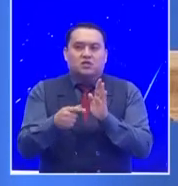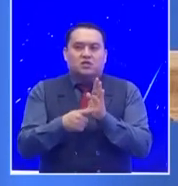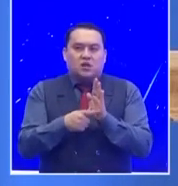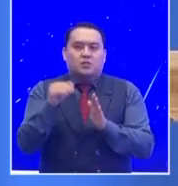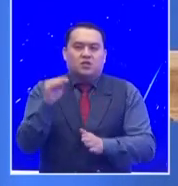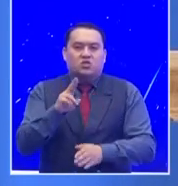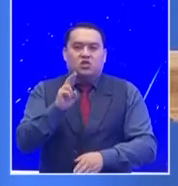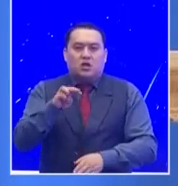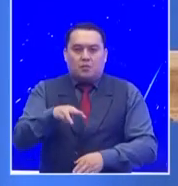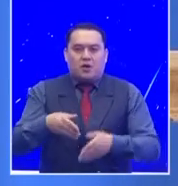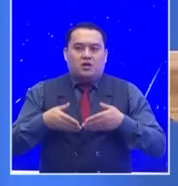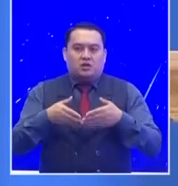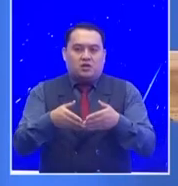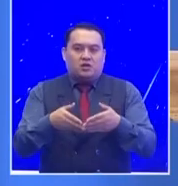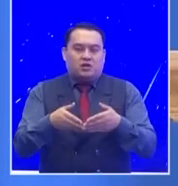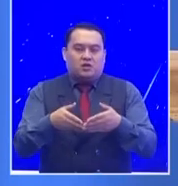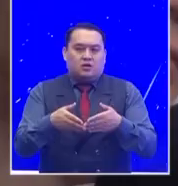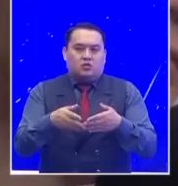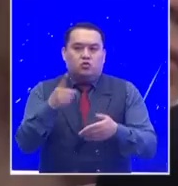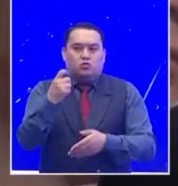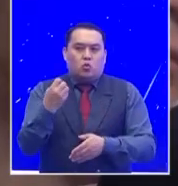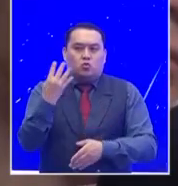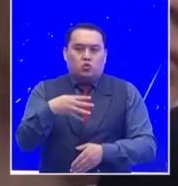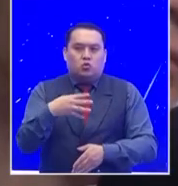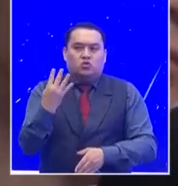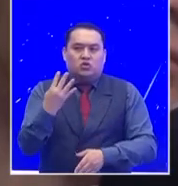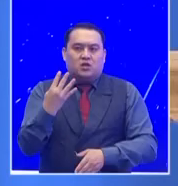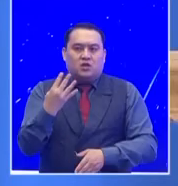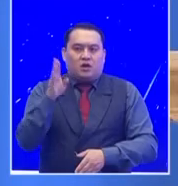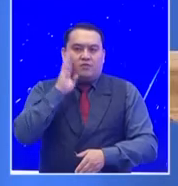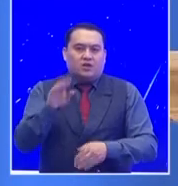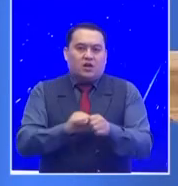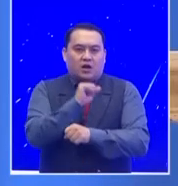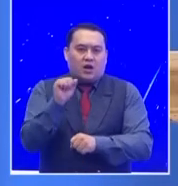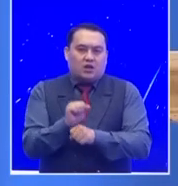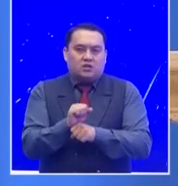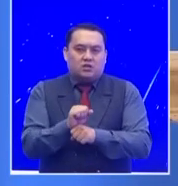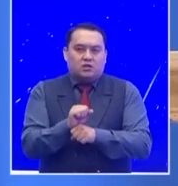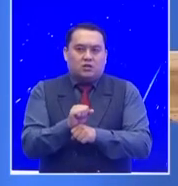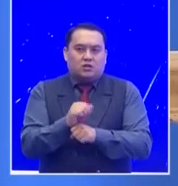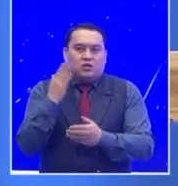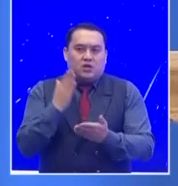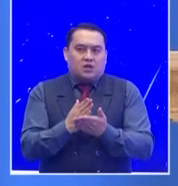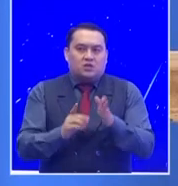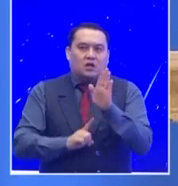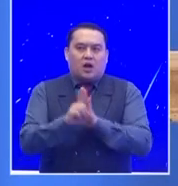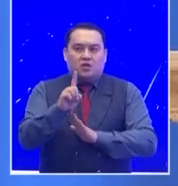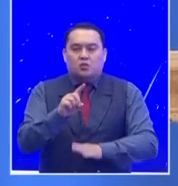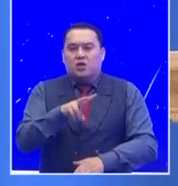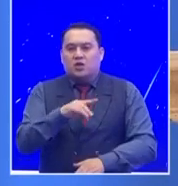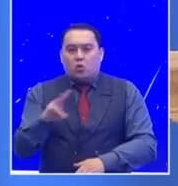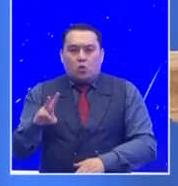16,7 тысяч километров ирригационных сетей. 144 водохранилища, емкостей есть, начиная от миллиона